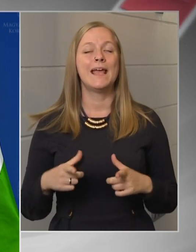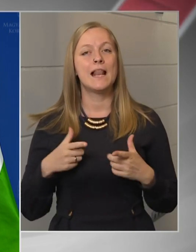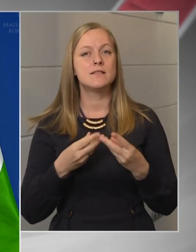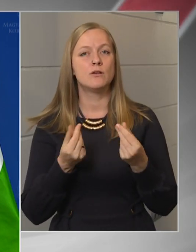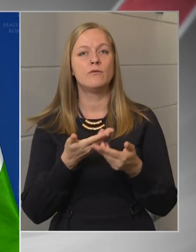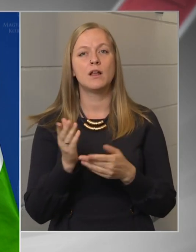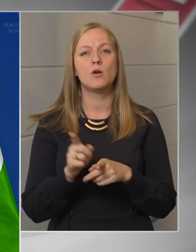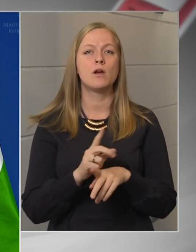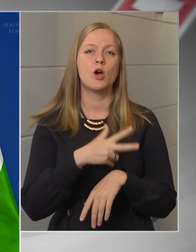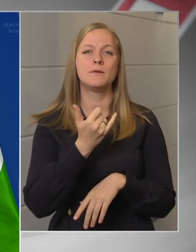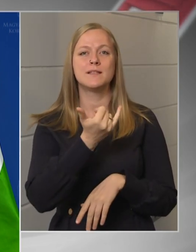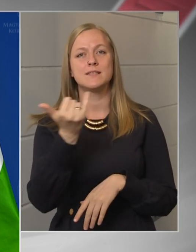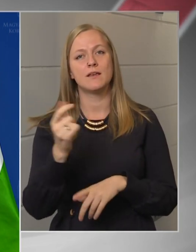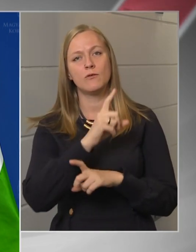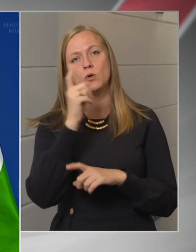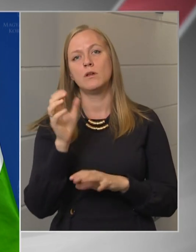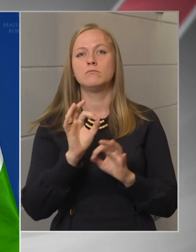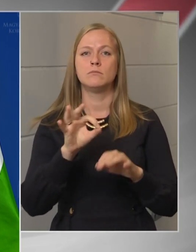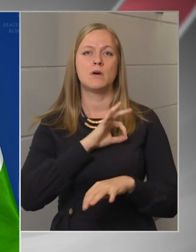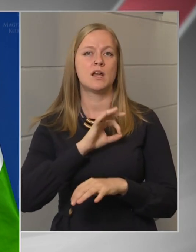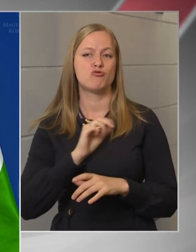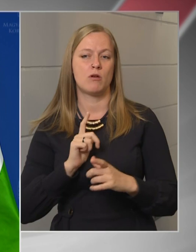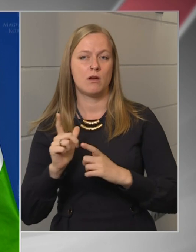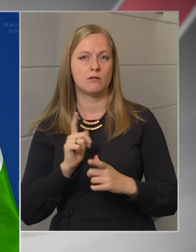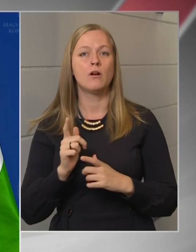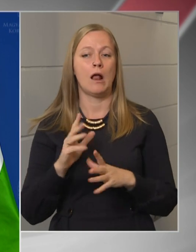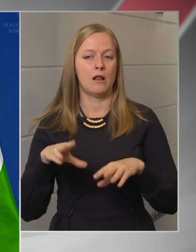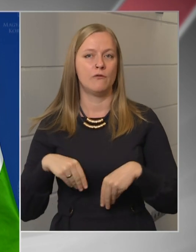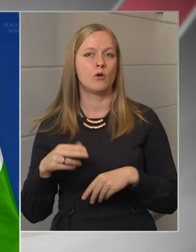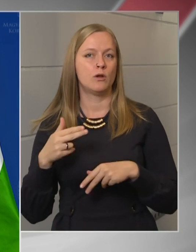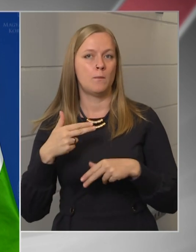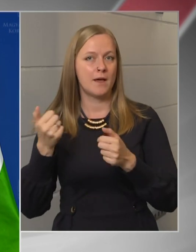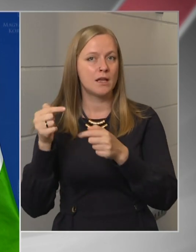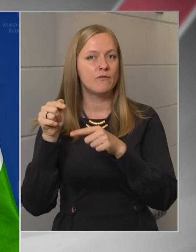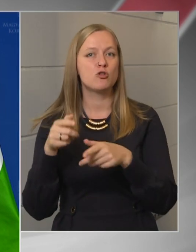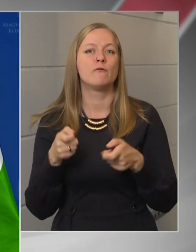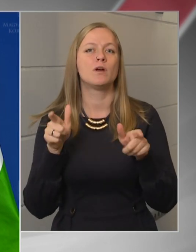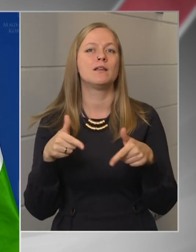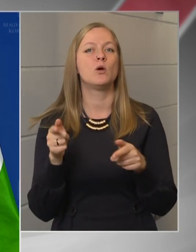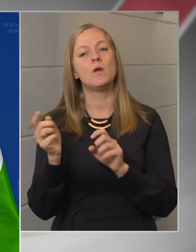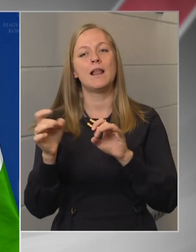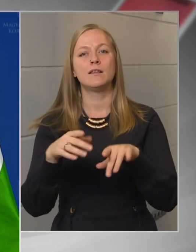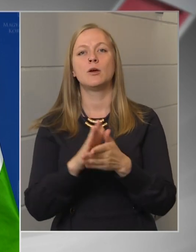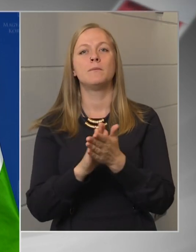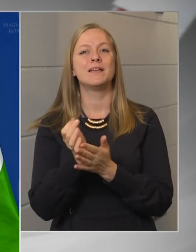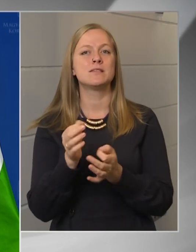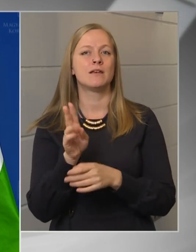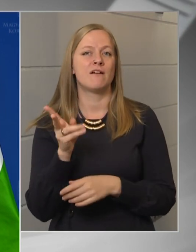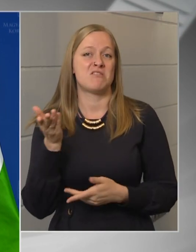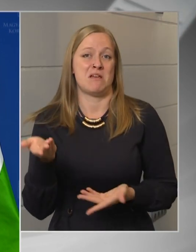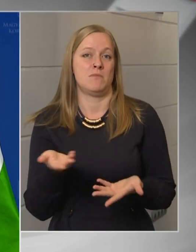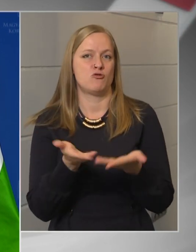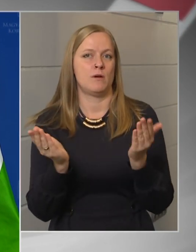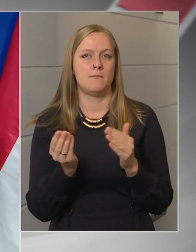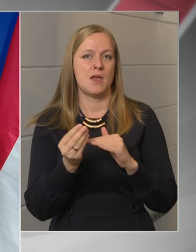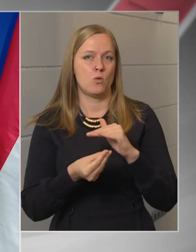hogyha valakivel 30 éve jó barátságban vagyok, és elfogadom a meghívását, függetlenül attól, hogy egyébként az ő lányának milyen cége van, ebben aztán